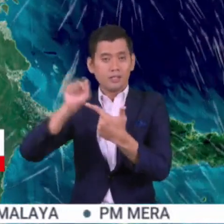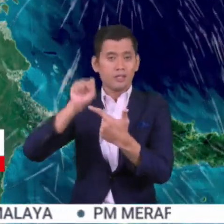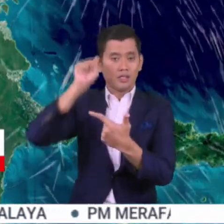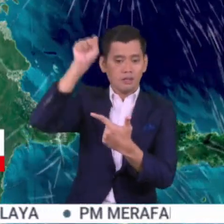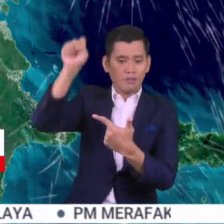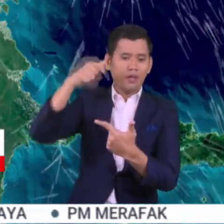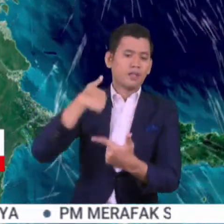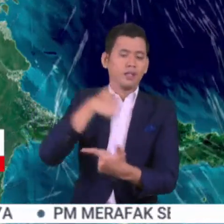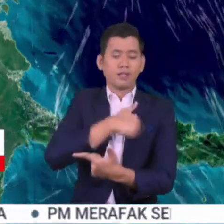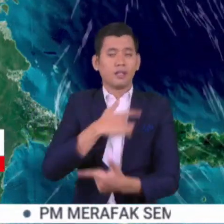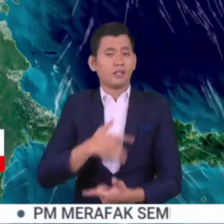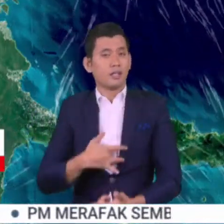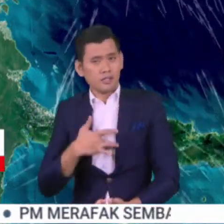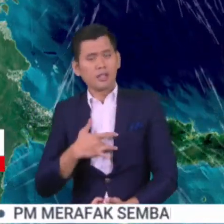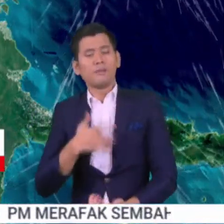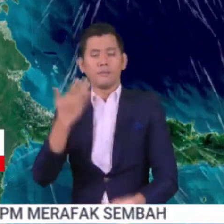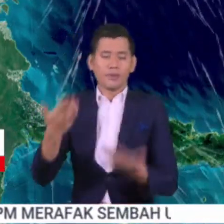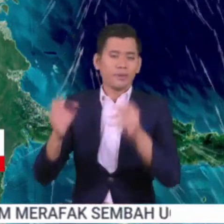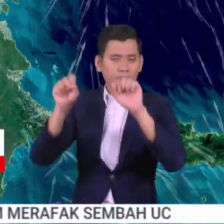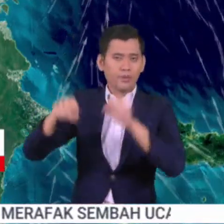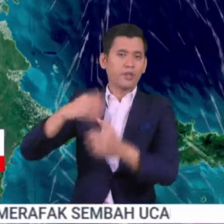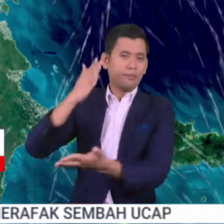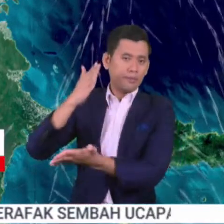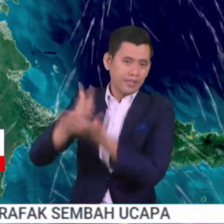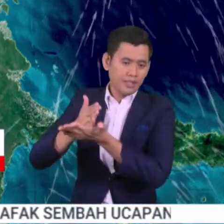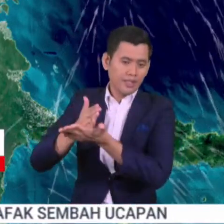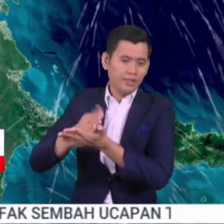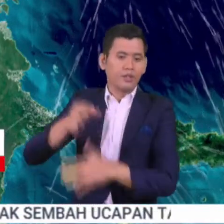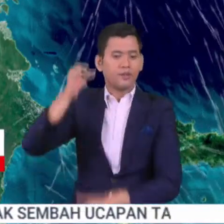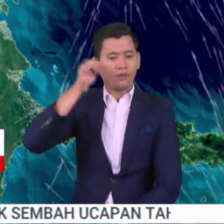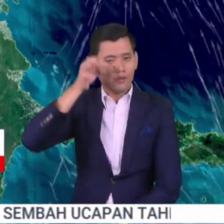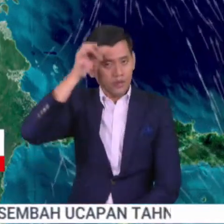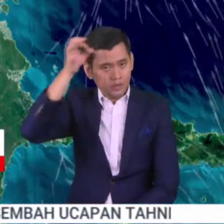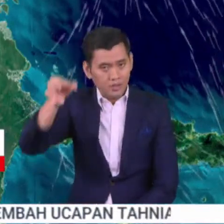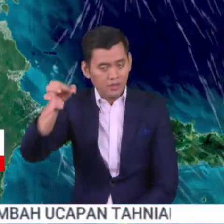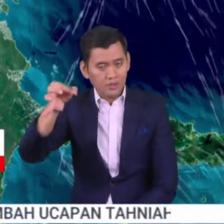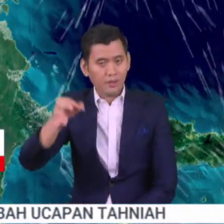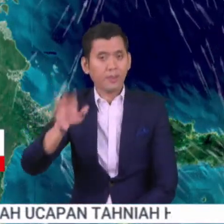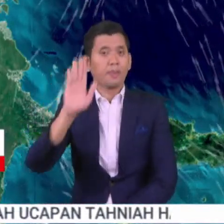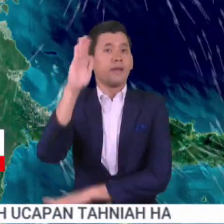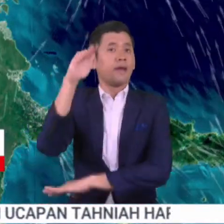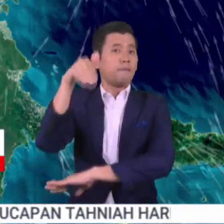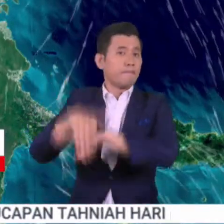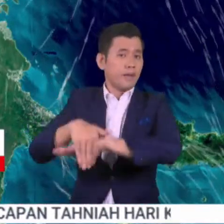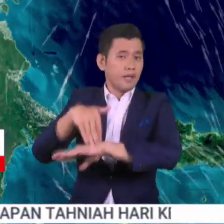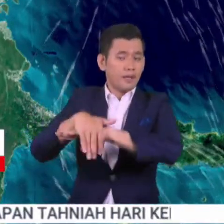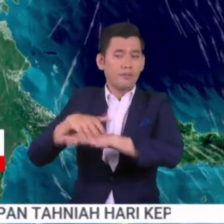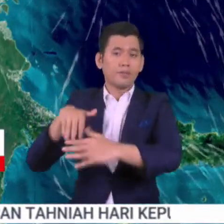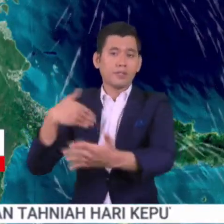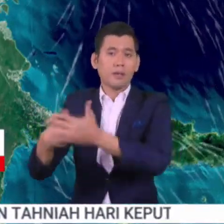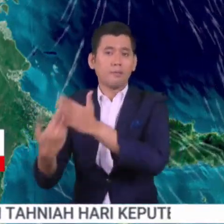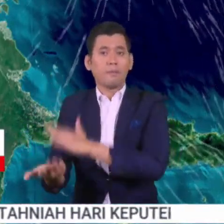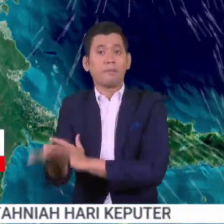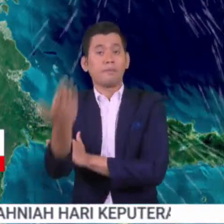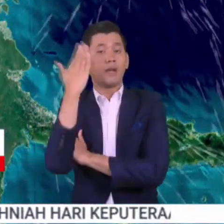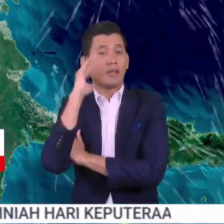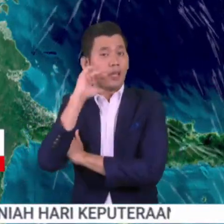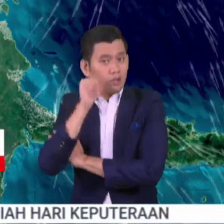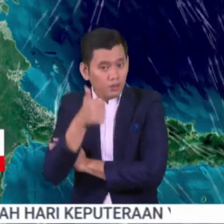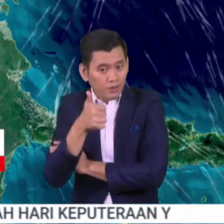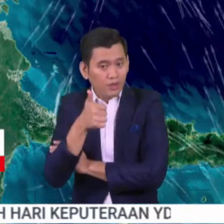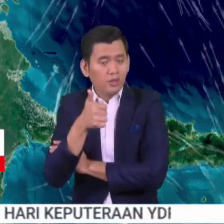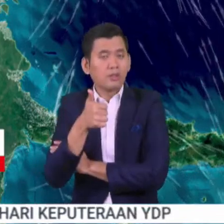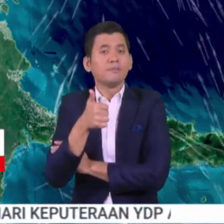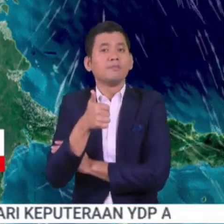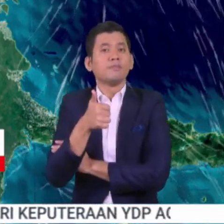yang keadaan ini kami jangkakan akan beransur reda sedikit masa lagi. Dan pada tengah malam hingga ke awal pagi nanti, keadaan